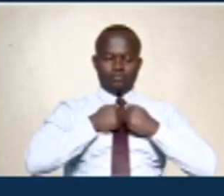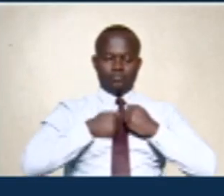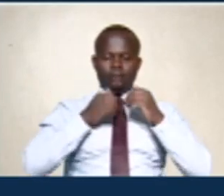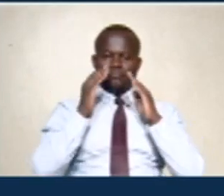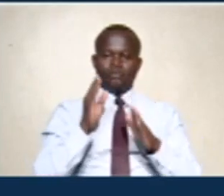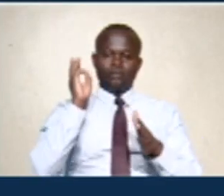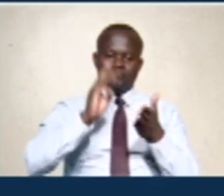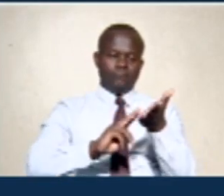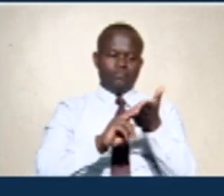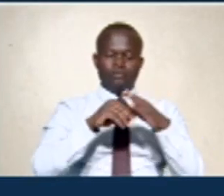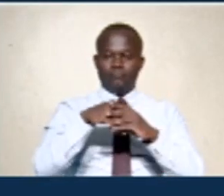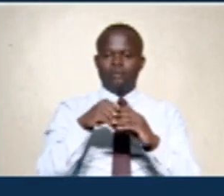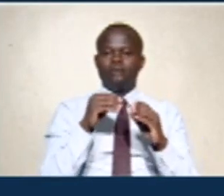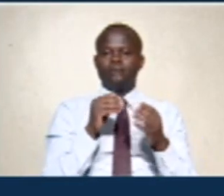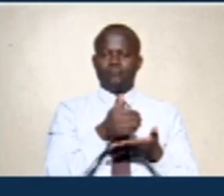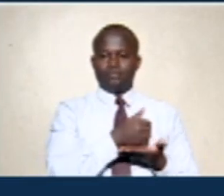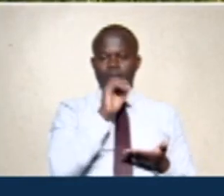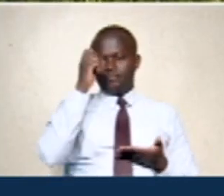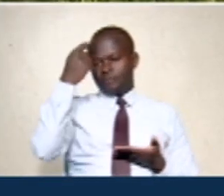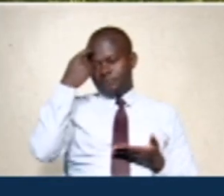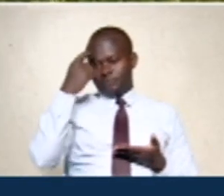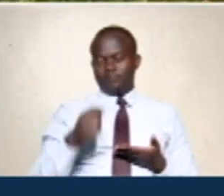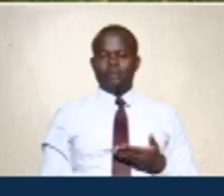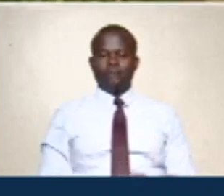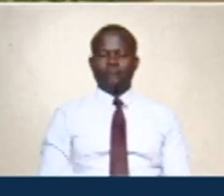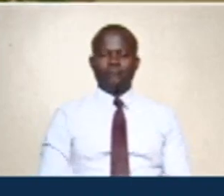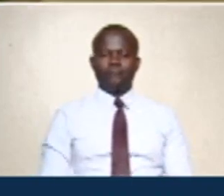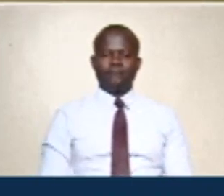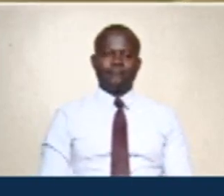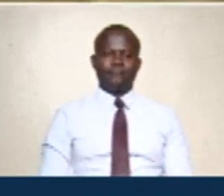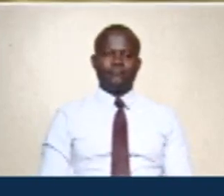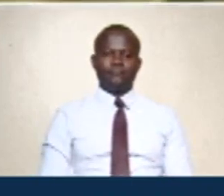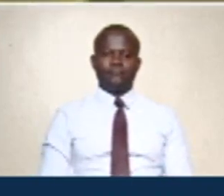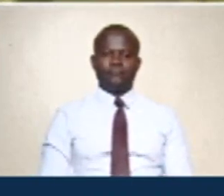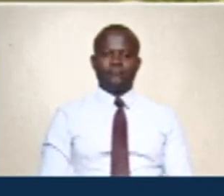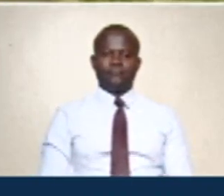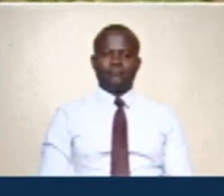Rwanda azakoreshwa mu bwizigame bwa leta Kwizera Bosco mu mujyi wa Kigali